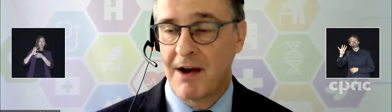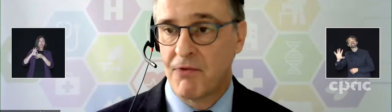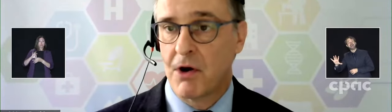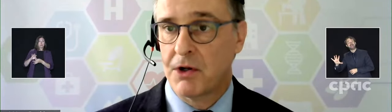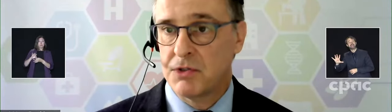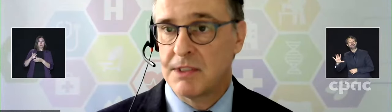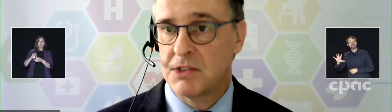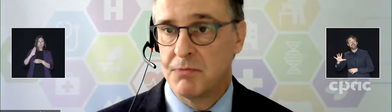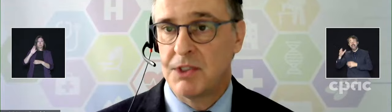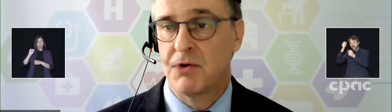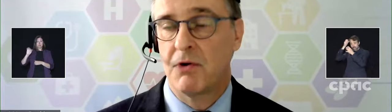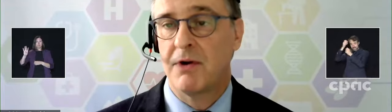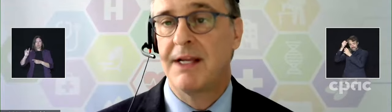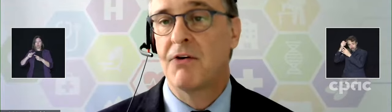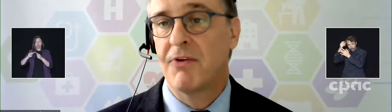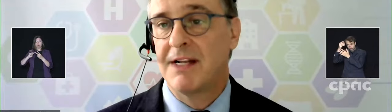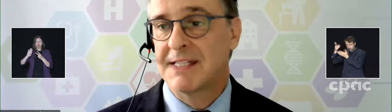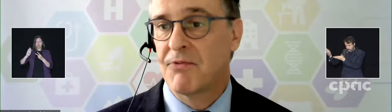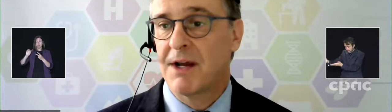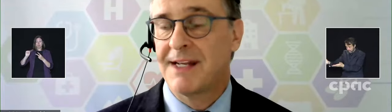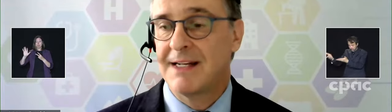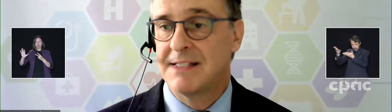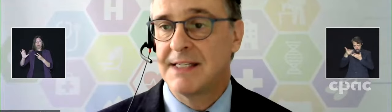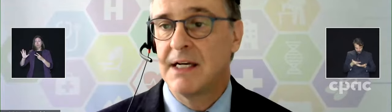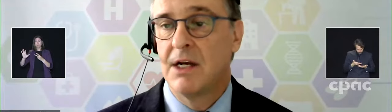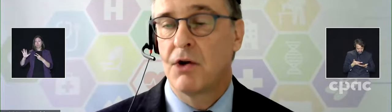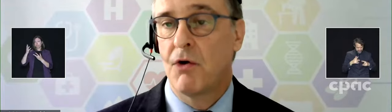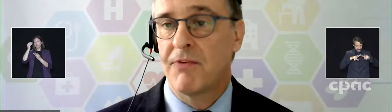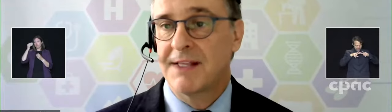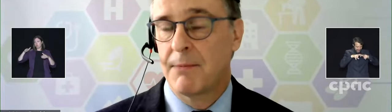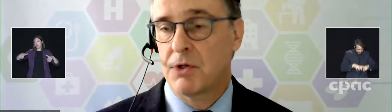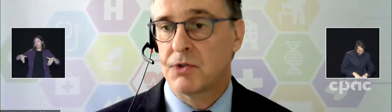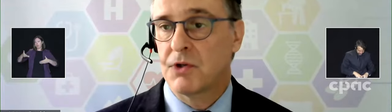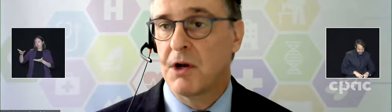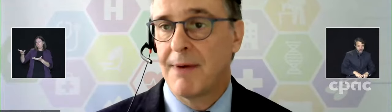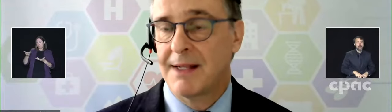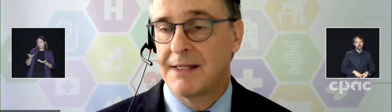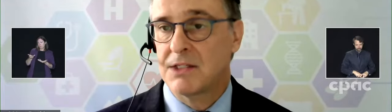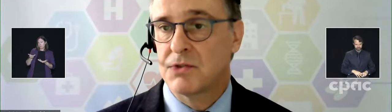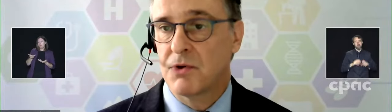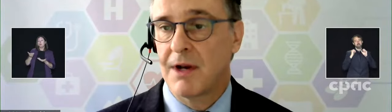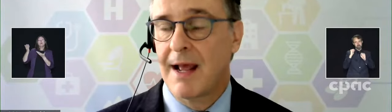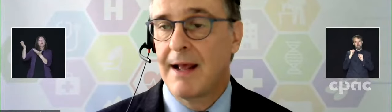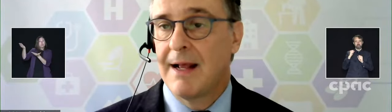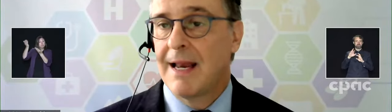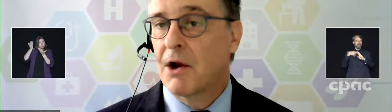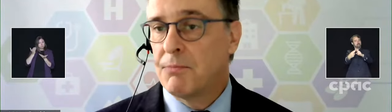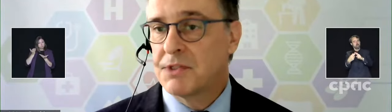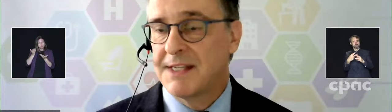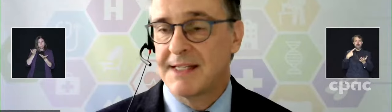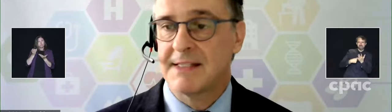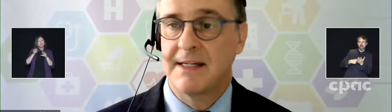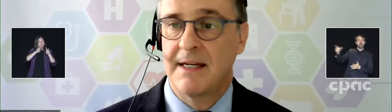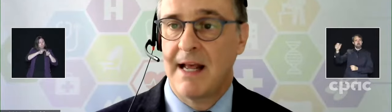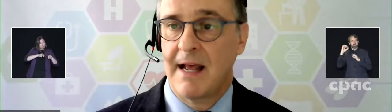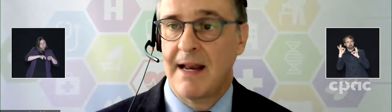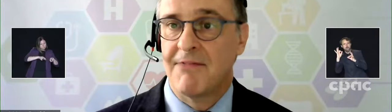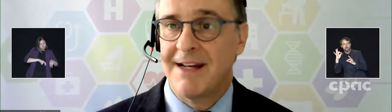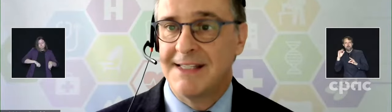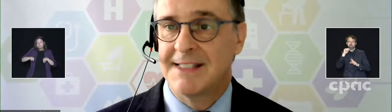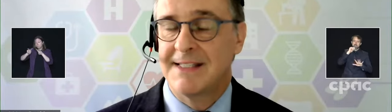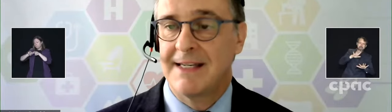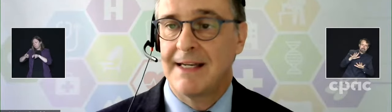C'est lorsqu'on va avoir reçu ces soumissions-là et on va les avoir analysées qu'on va être en mesure de commenter sur la robustesse et